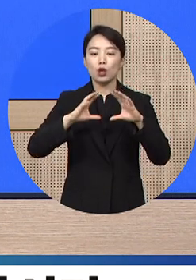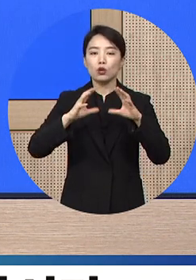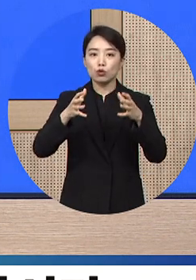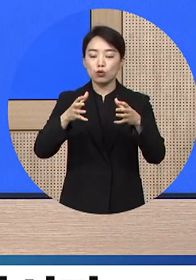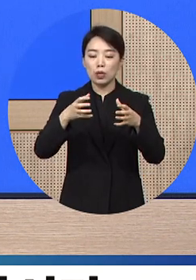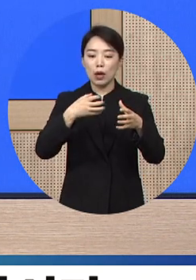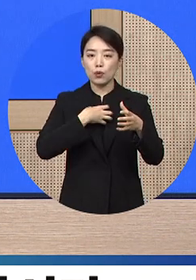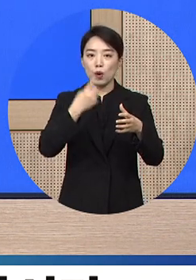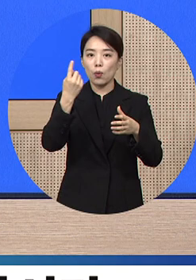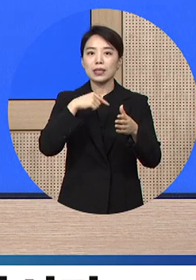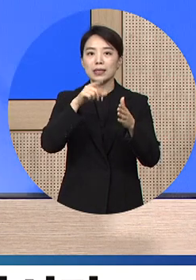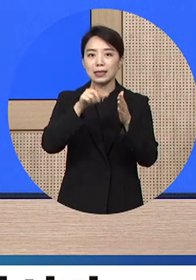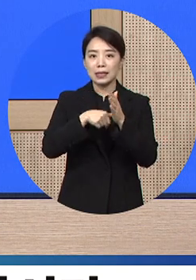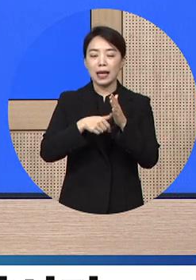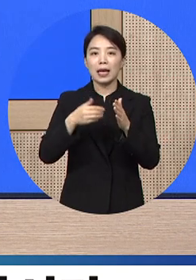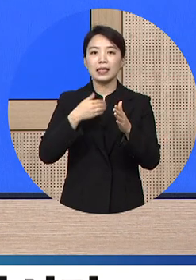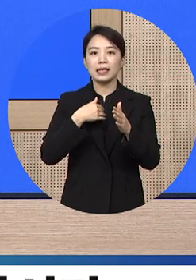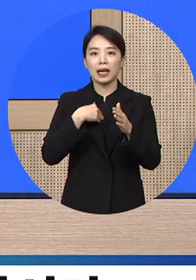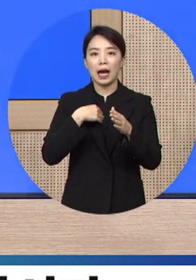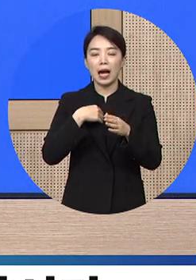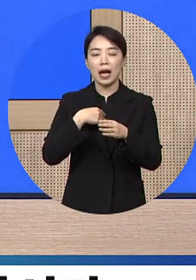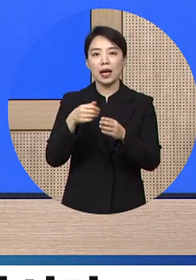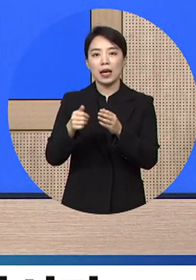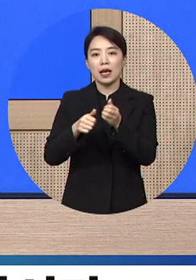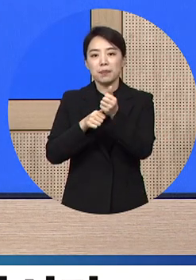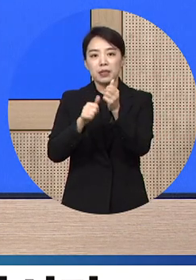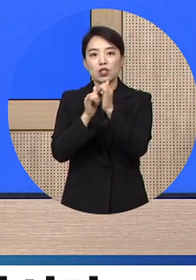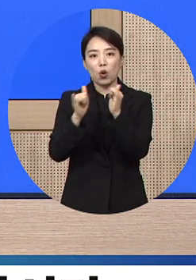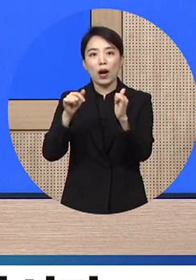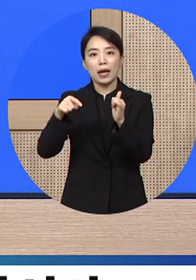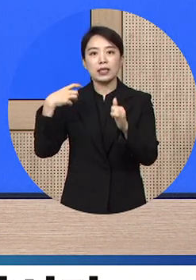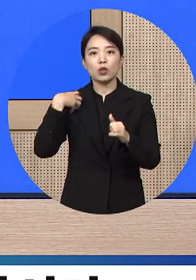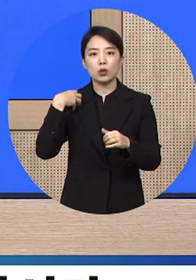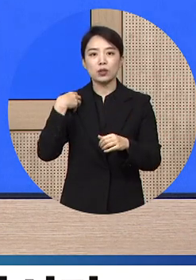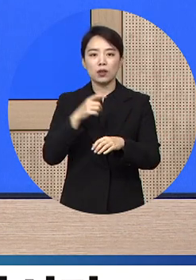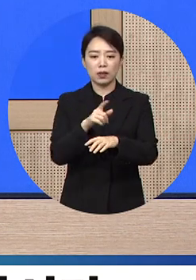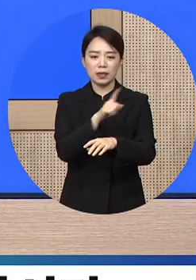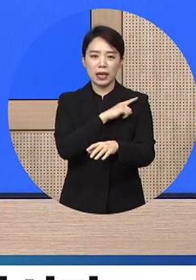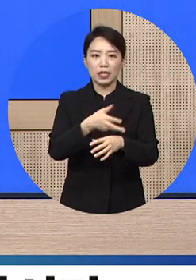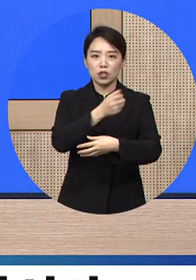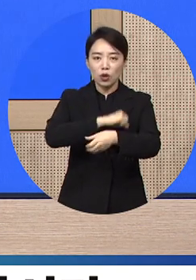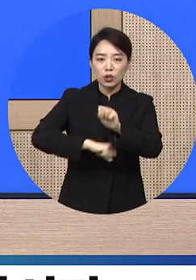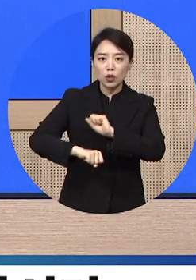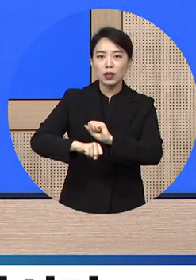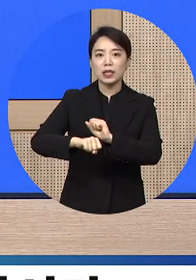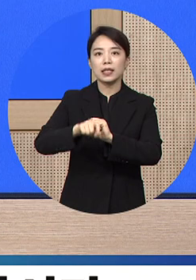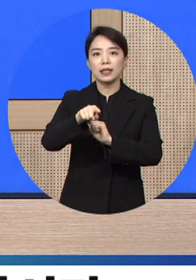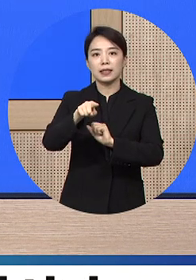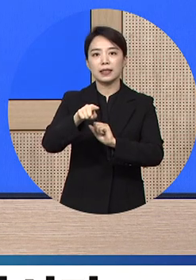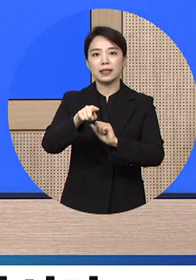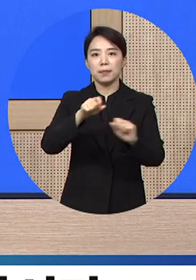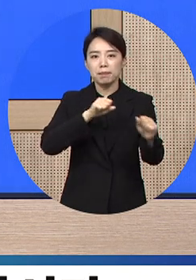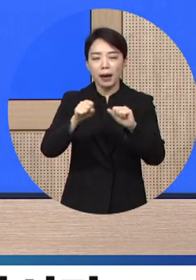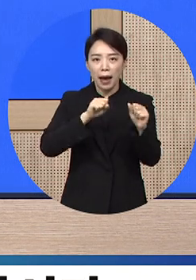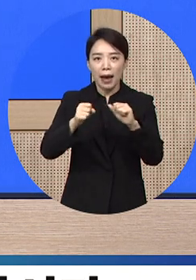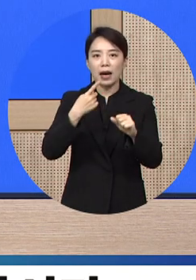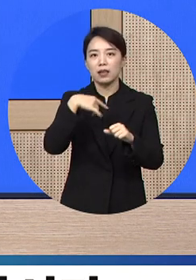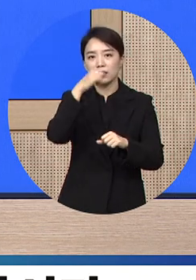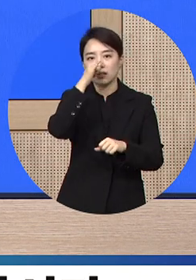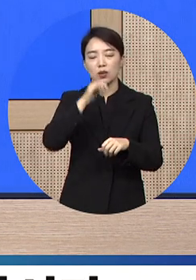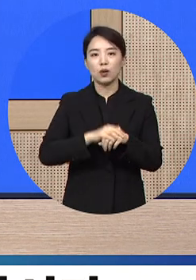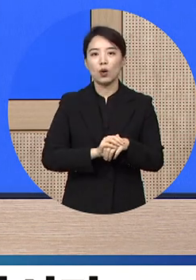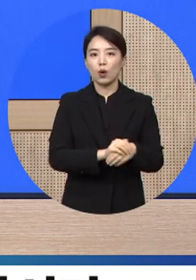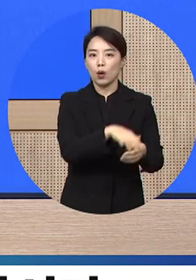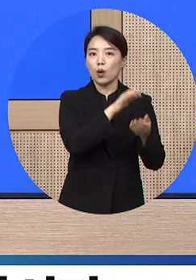국제금융위기 때 저는 청와대 경제비서관으로서 가장 적극적인 재정 역할을 실제로 시행을 했습니다. 또